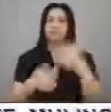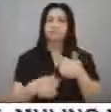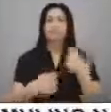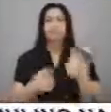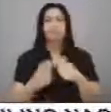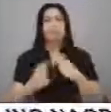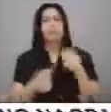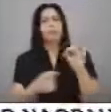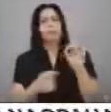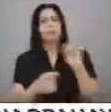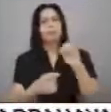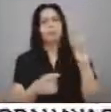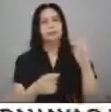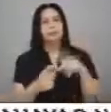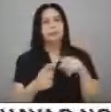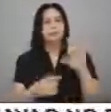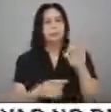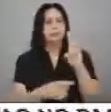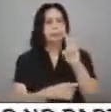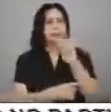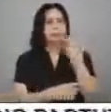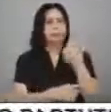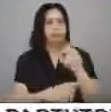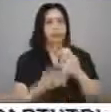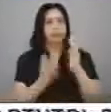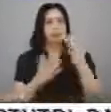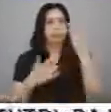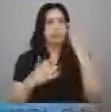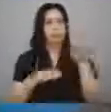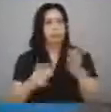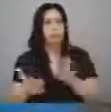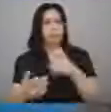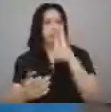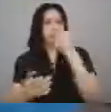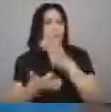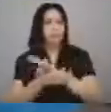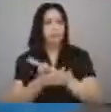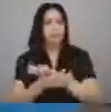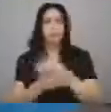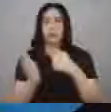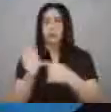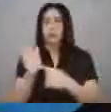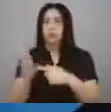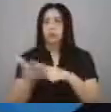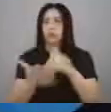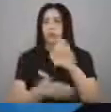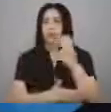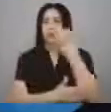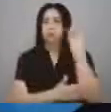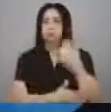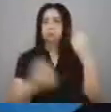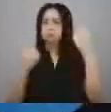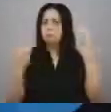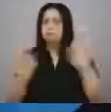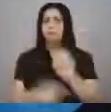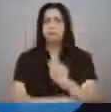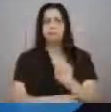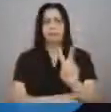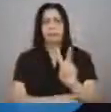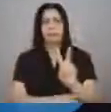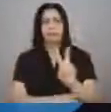supply ng COVID-19 vaccines. Ayon sa WHO, nananatiling hindi patas ang pamamahagi ng